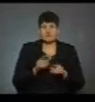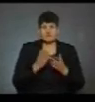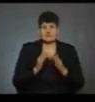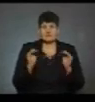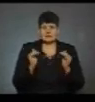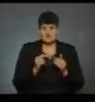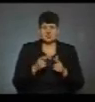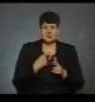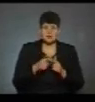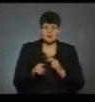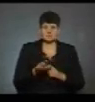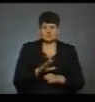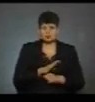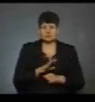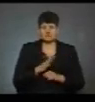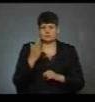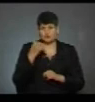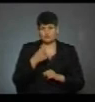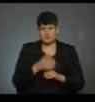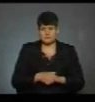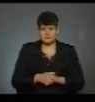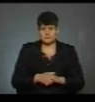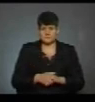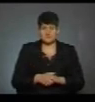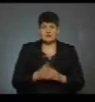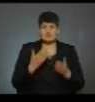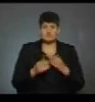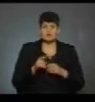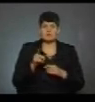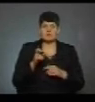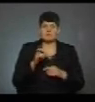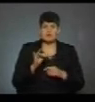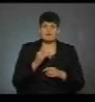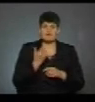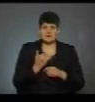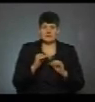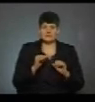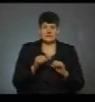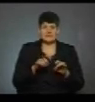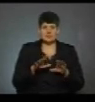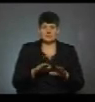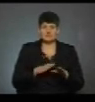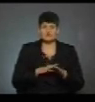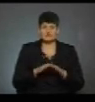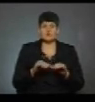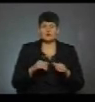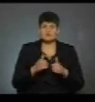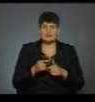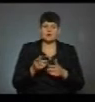було в минулому році. Але все-таки, якщо б ви керувалися не рішенням виконавчого комітету, а